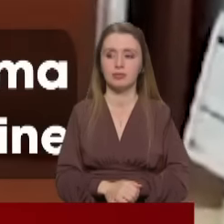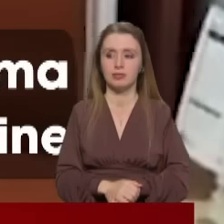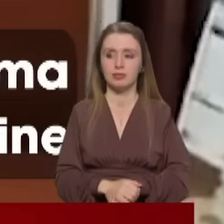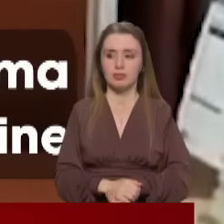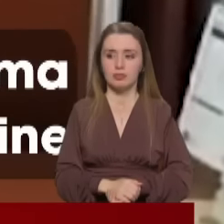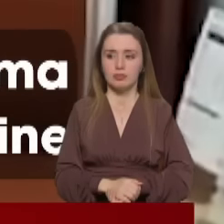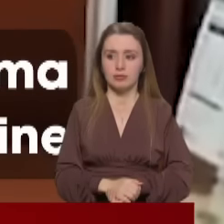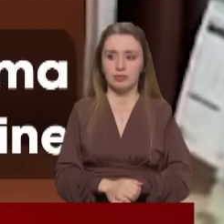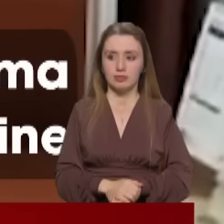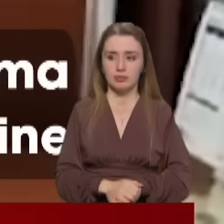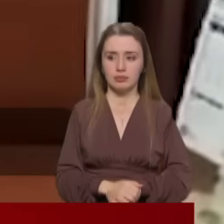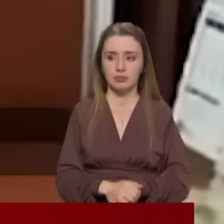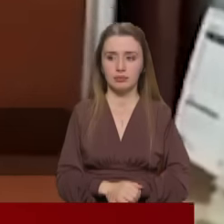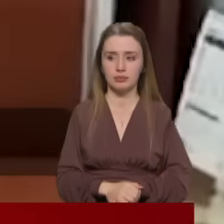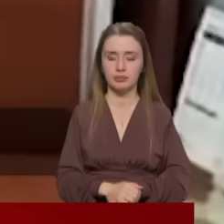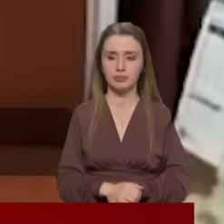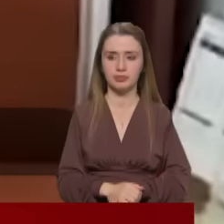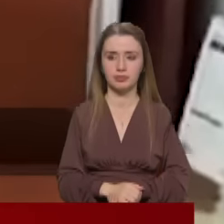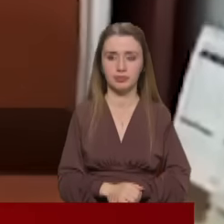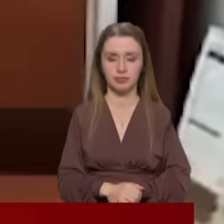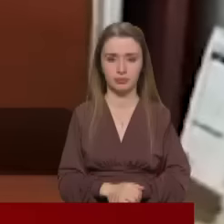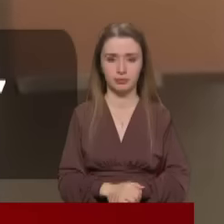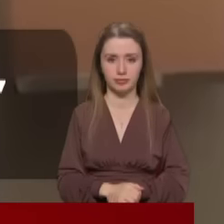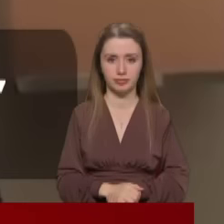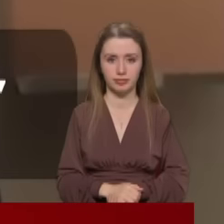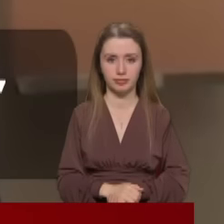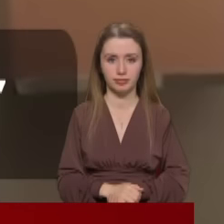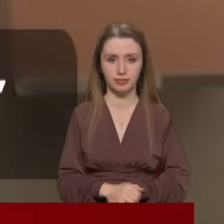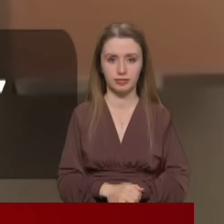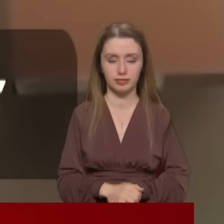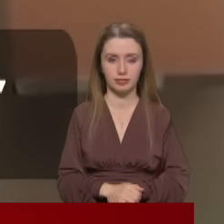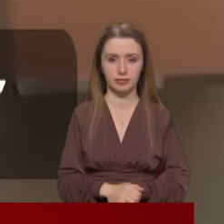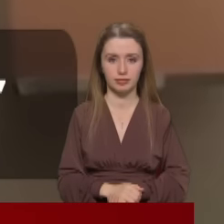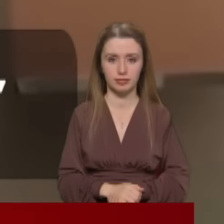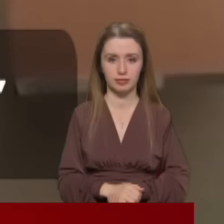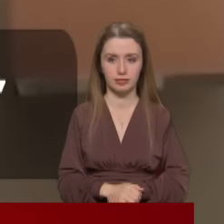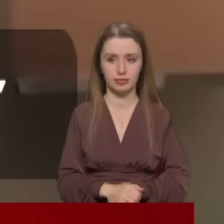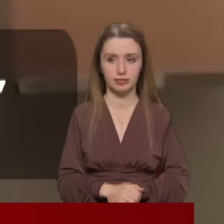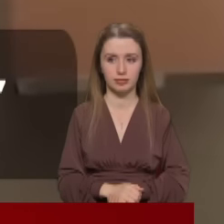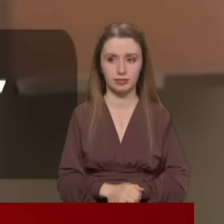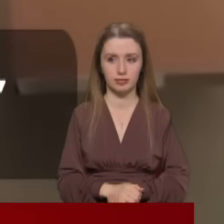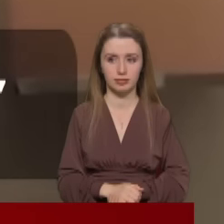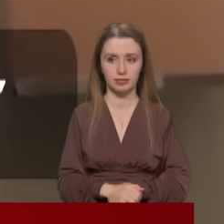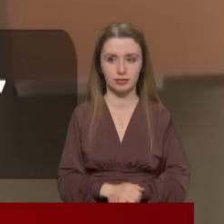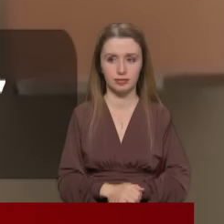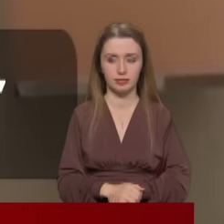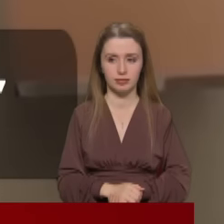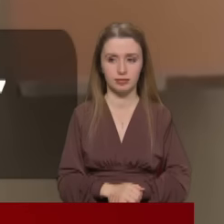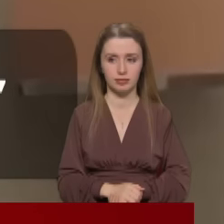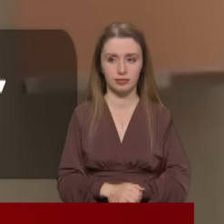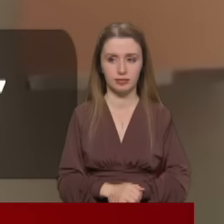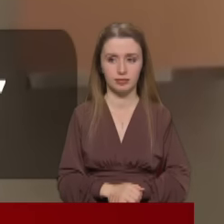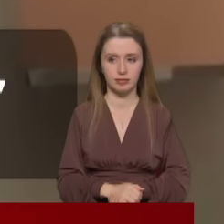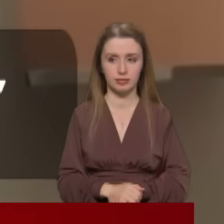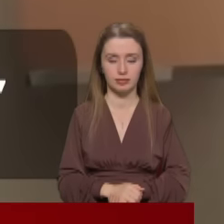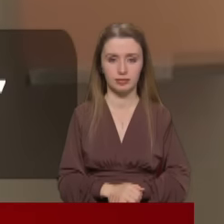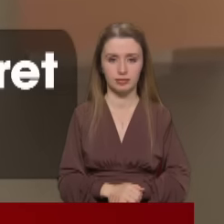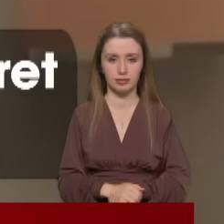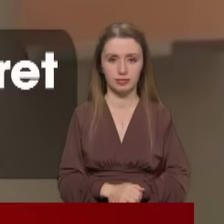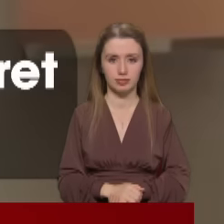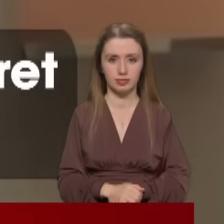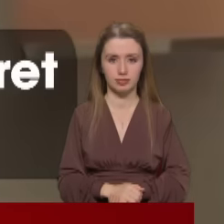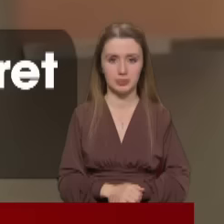iyileştirilerek %70'in üzerine çıkarılmasını talep ediyoruz. Bayramları bayram tadında geçirebilmemiz için, torunlarımıza harçlık verebilmemiz